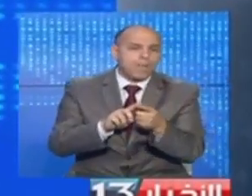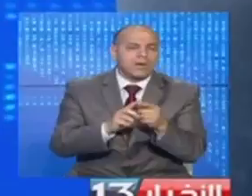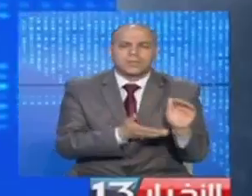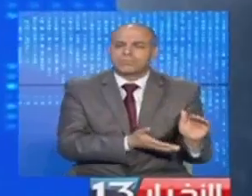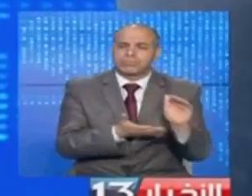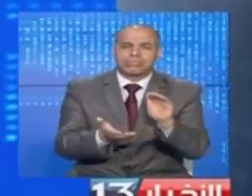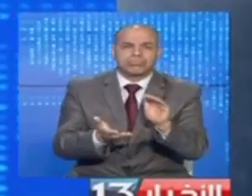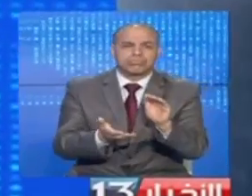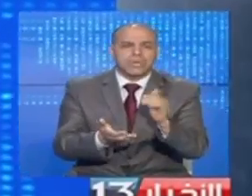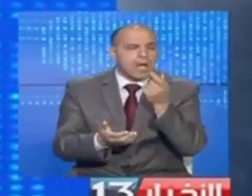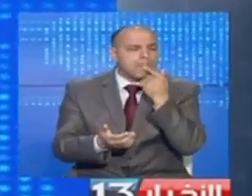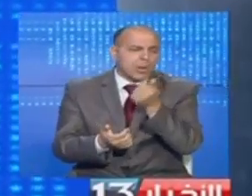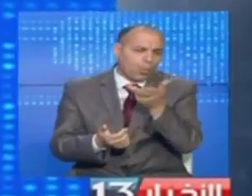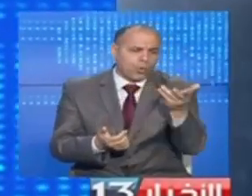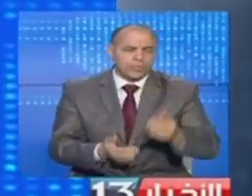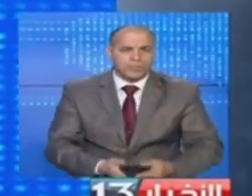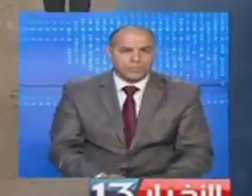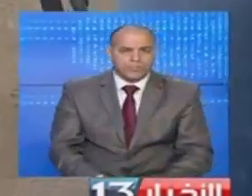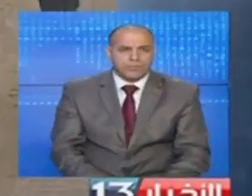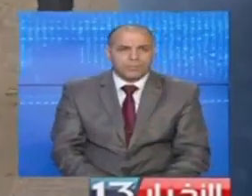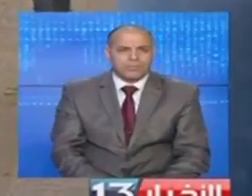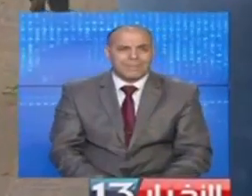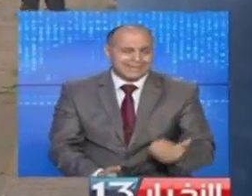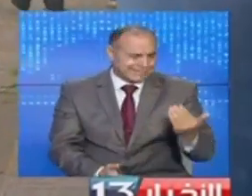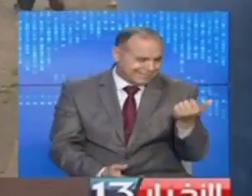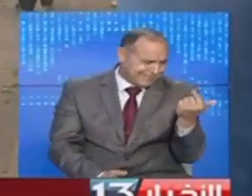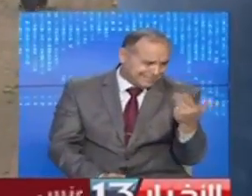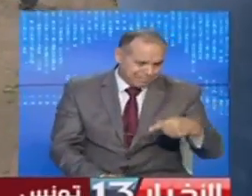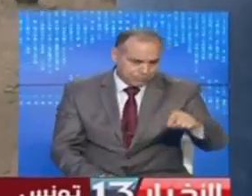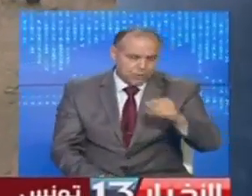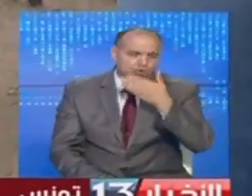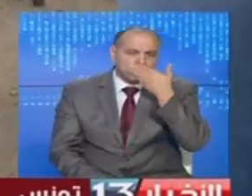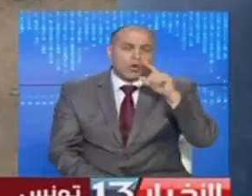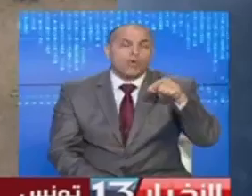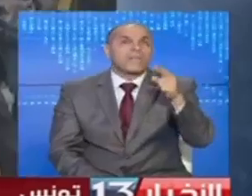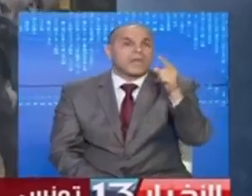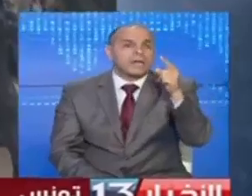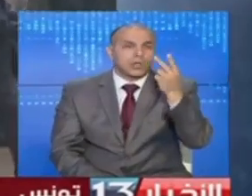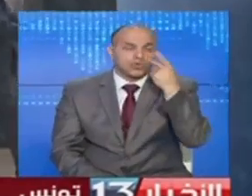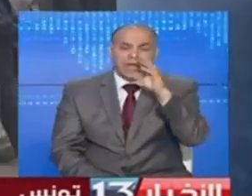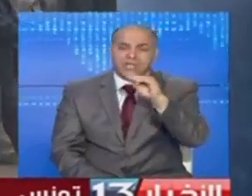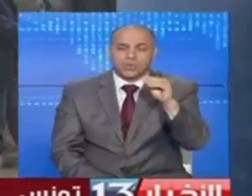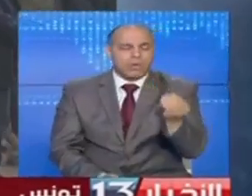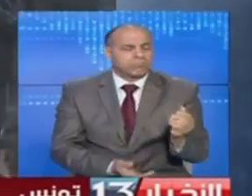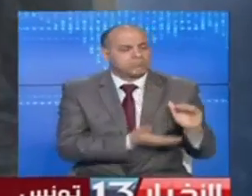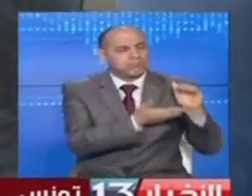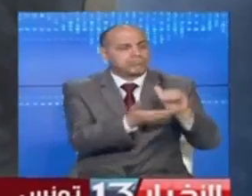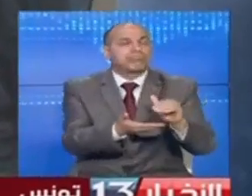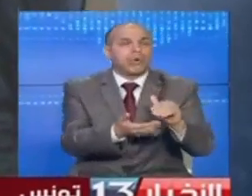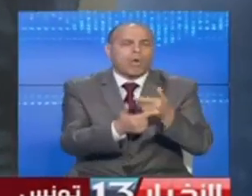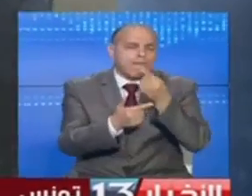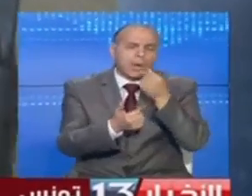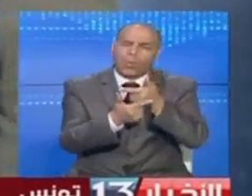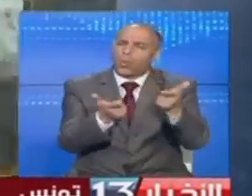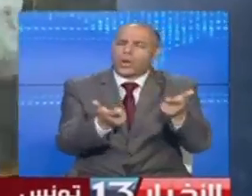في عدد من المواد. قبل أيام من حلول شهر رمضان المعظم، تشهد الأسواق تزويدا عاديا بمختلف